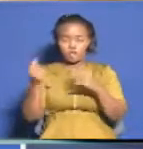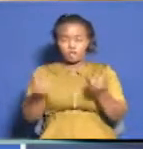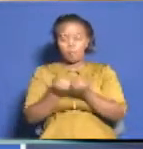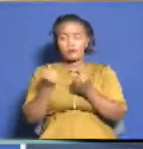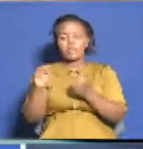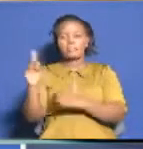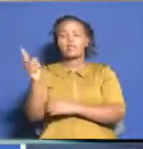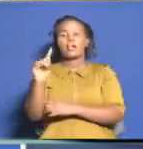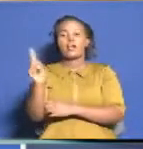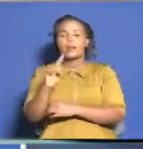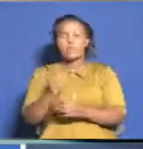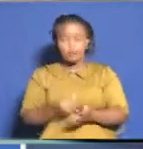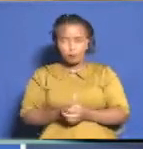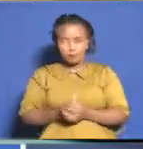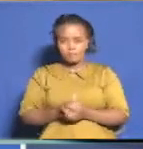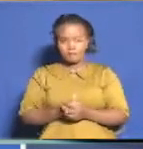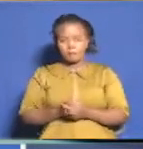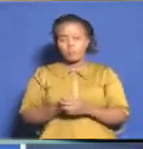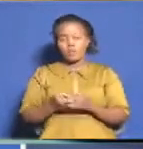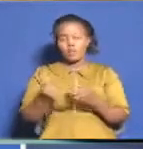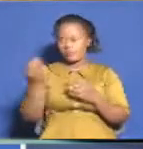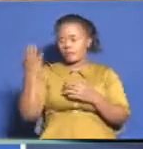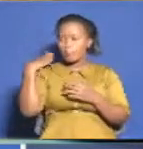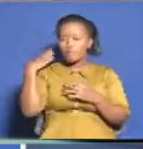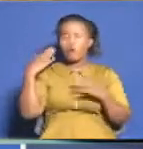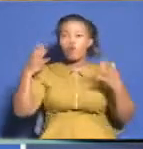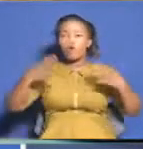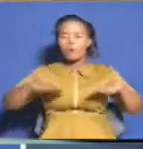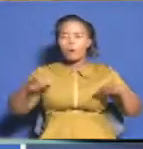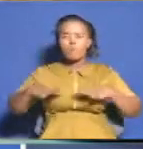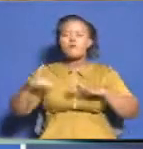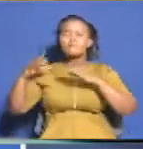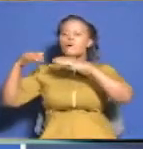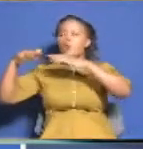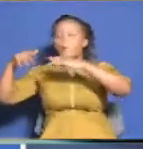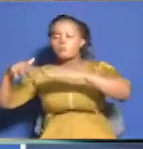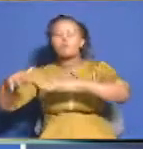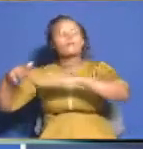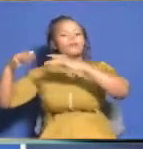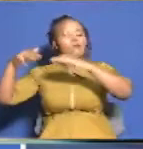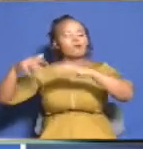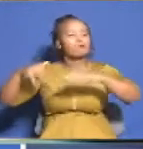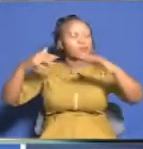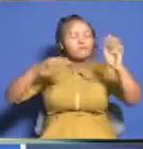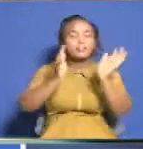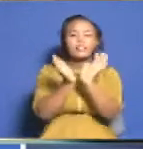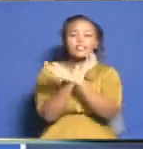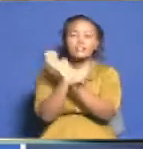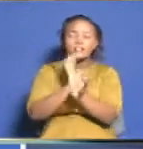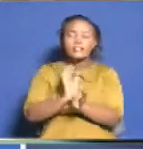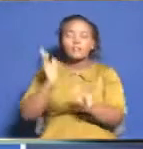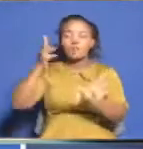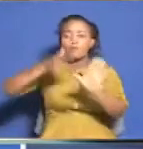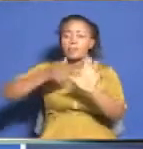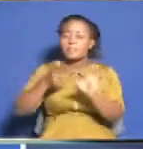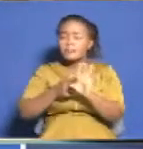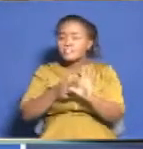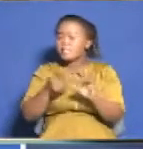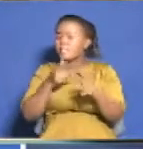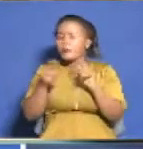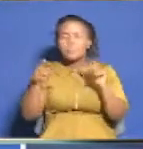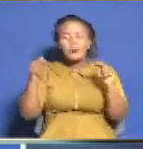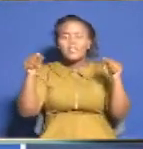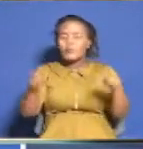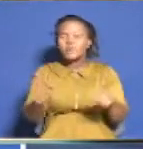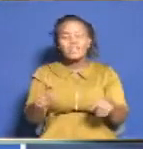jijini. Katika siku za awali, wakazi walifululiza kwenye viwanja vya michezo kushiriki kwenye sherehe hizo, lakini hali ilikuwa